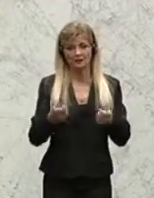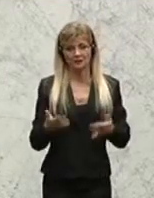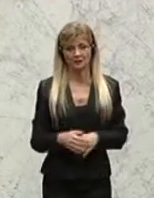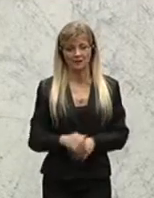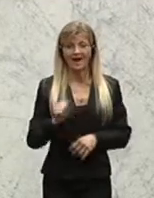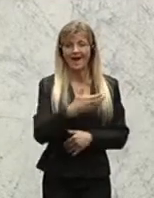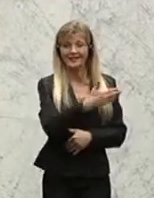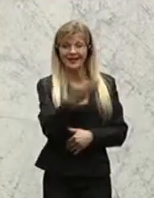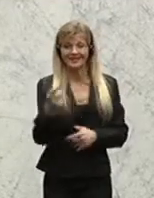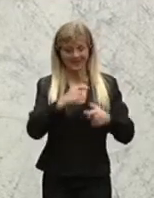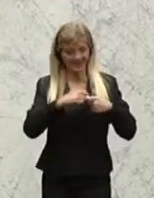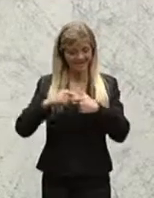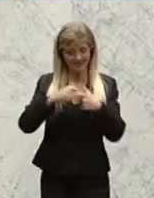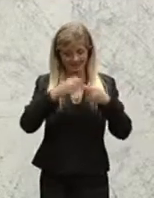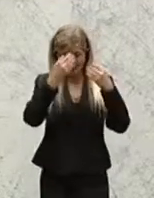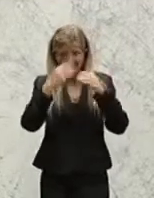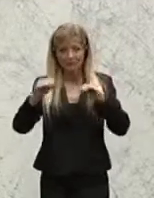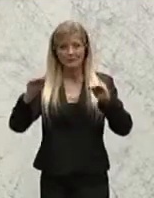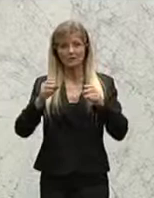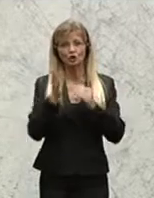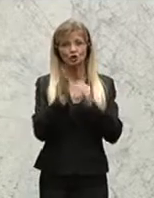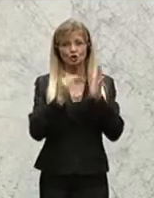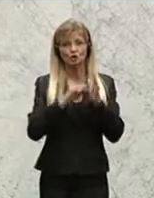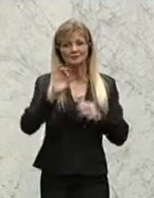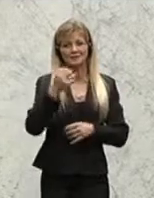einheitliches Gewerbeinformationssystem GISA.